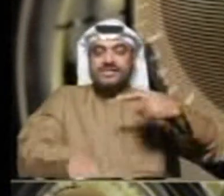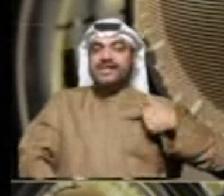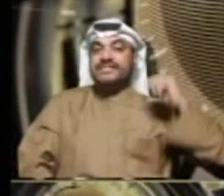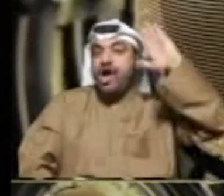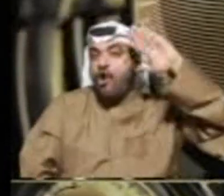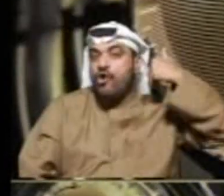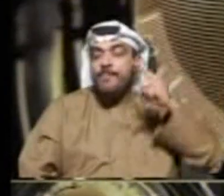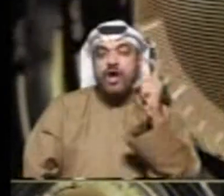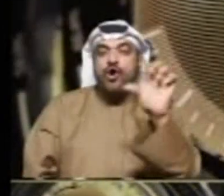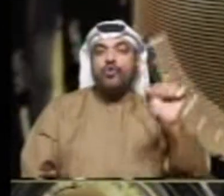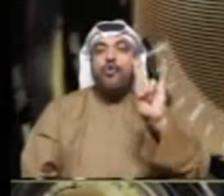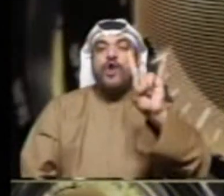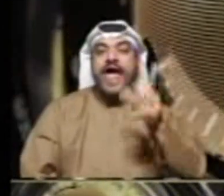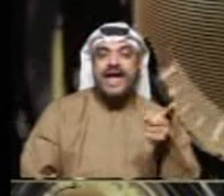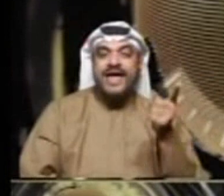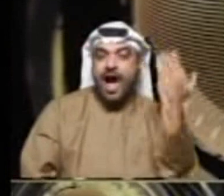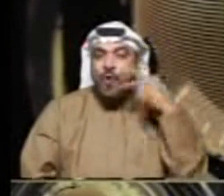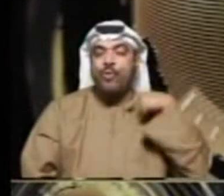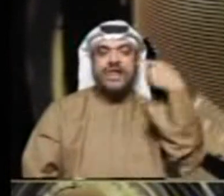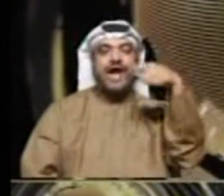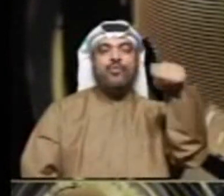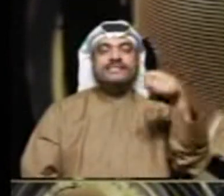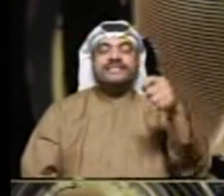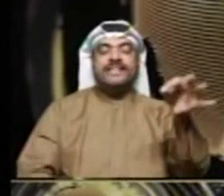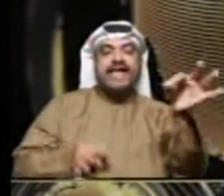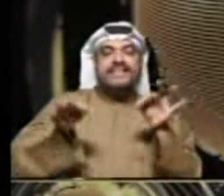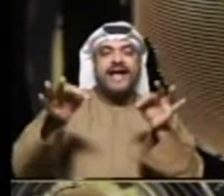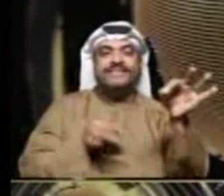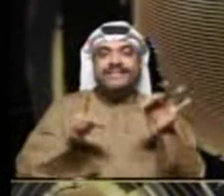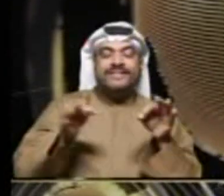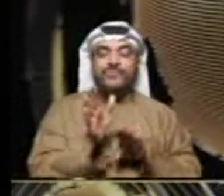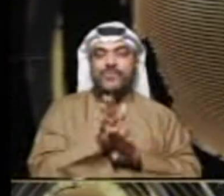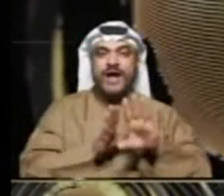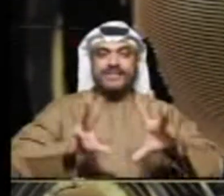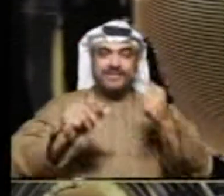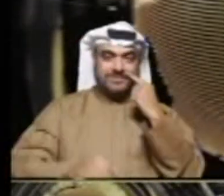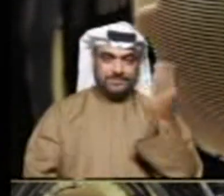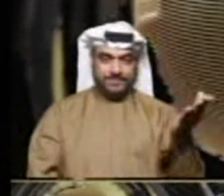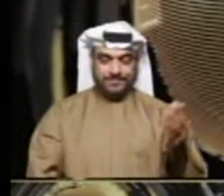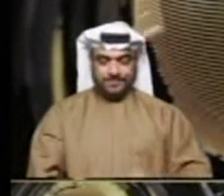2014 منصب وزيرة للتخطيط والتنمية ووزيرة دولة للشؤون البرلمانية.